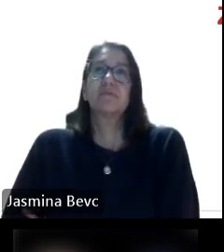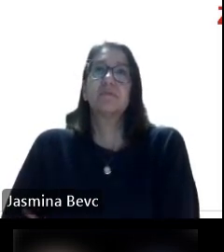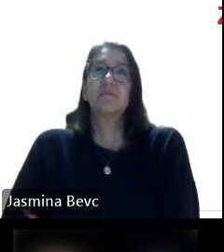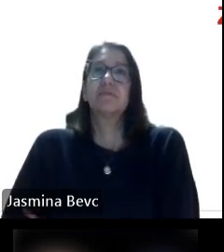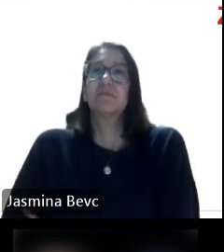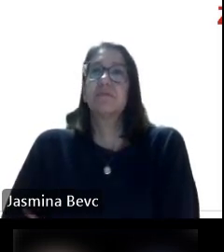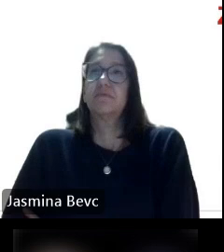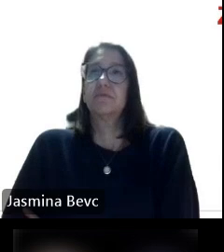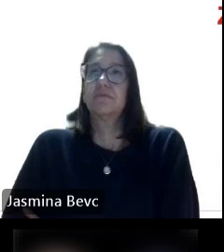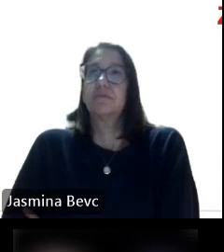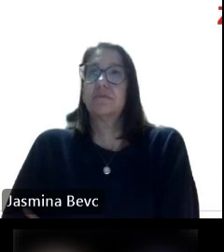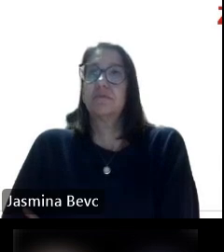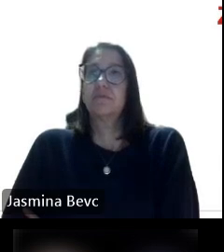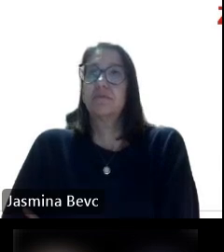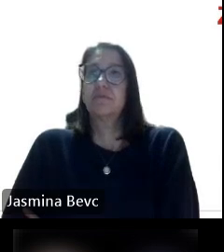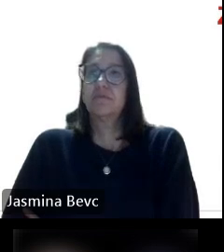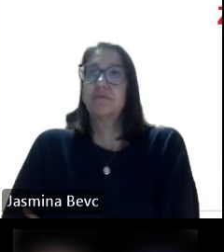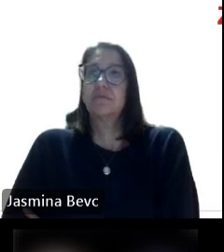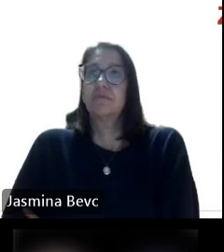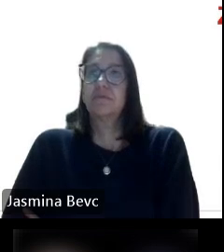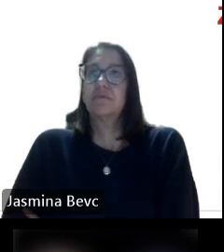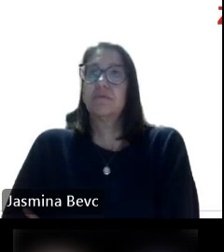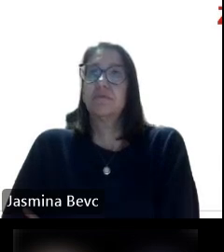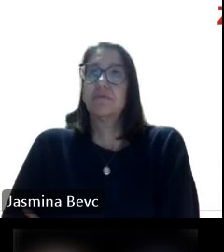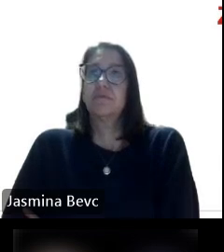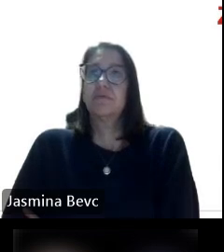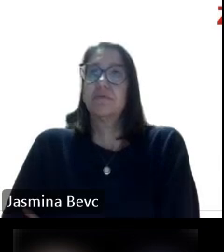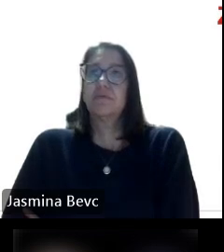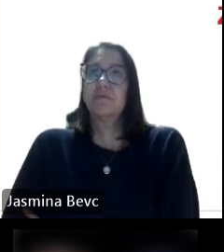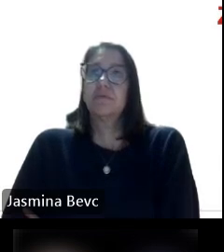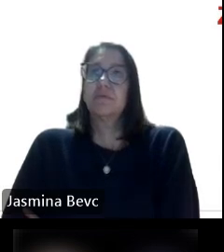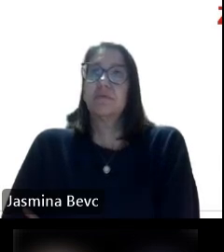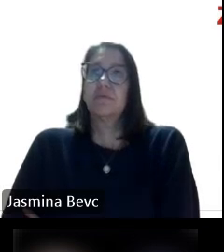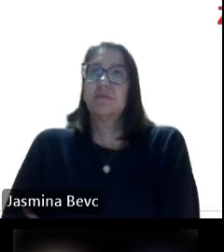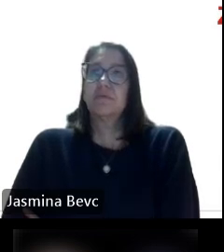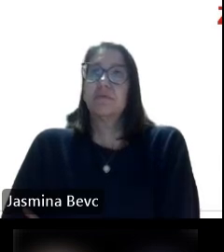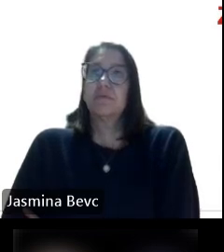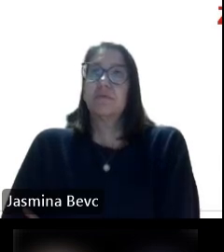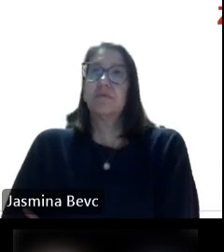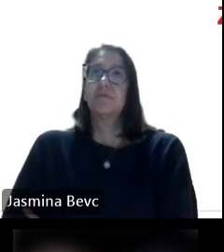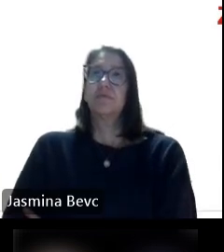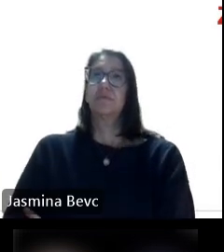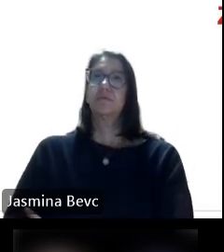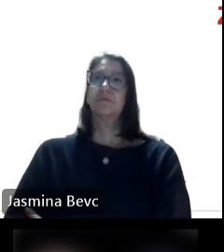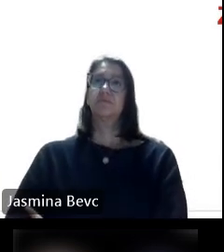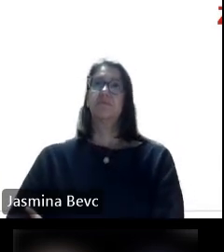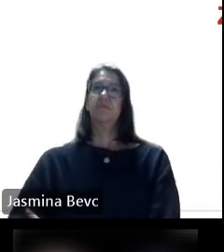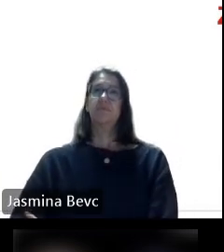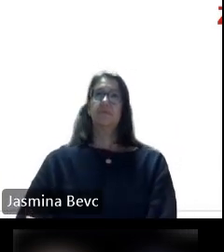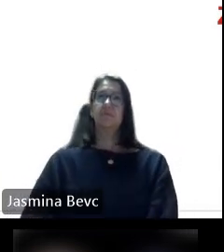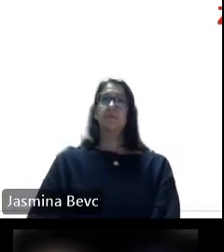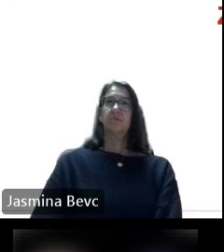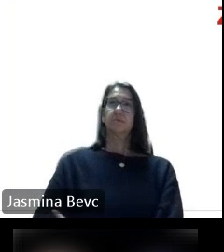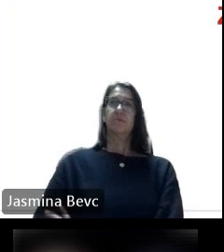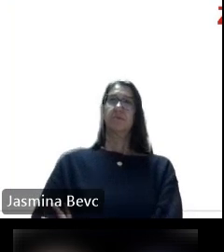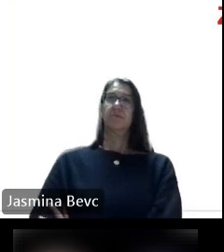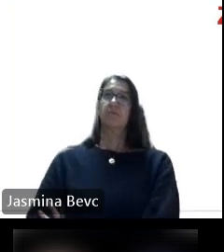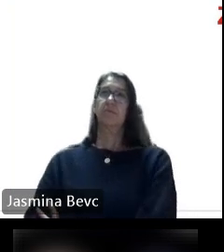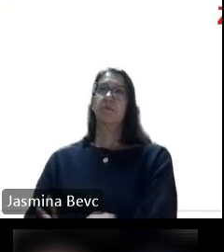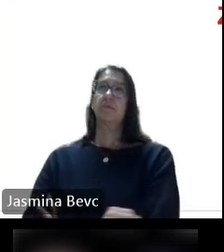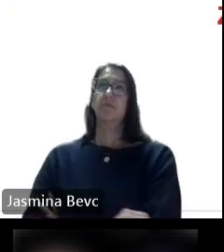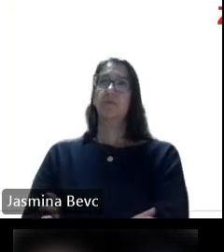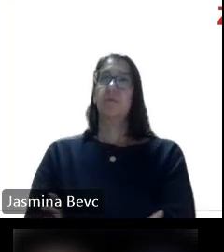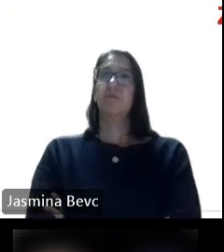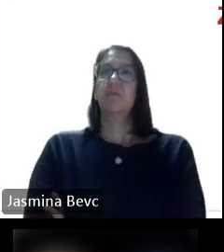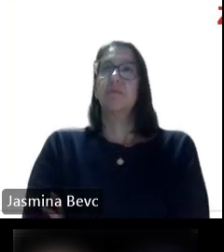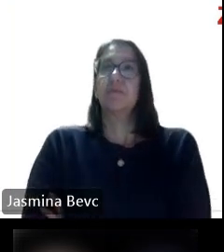Zakaj? Zato, ker je pri teh temperaturah v zraku še relativno veliko vodne pare, ki se potem na hladnih